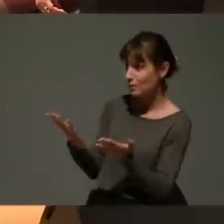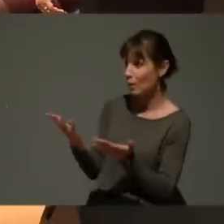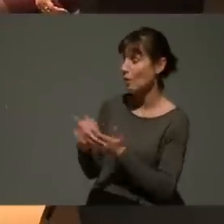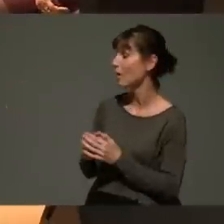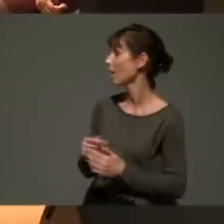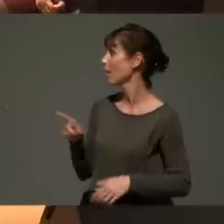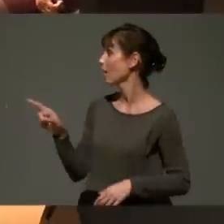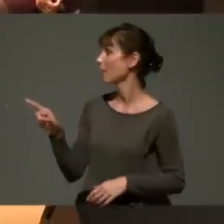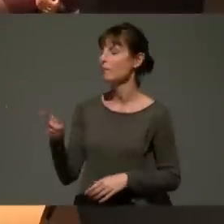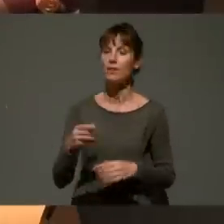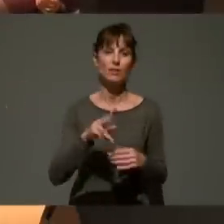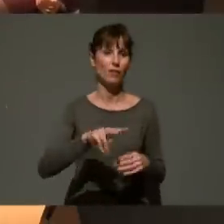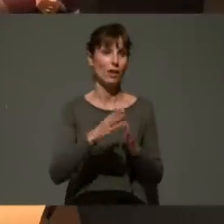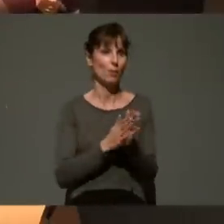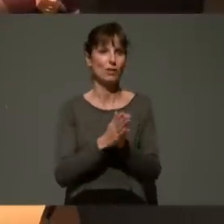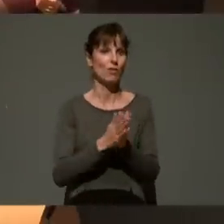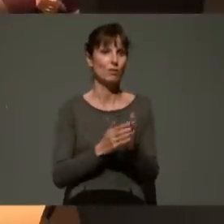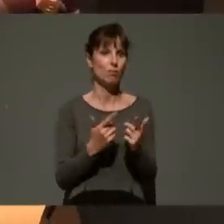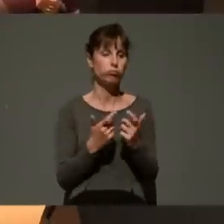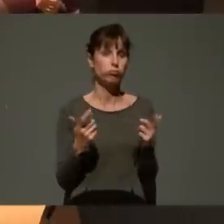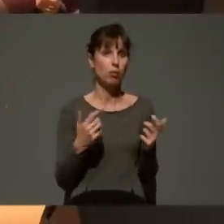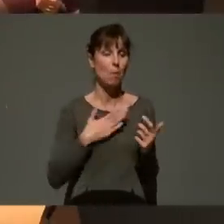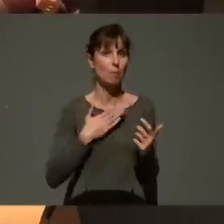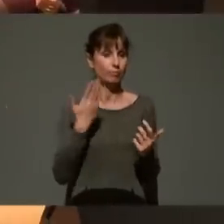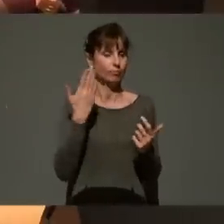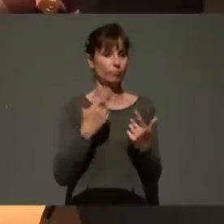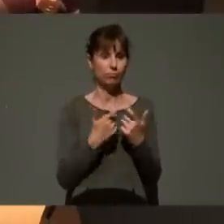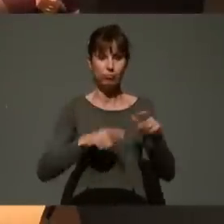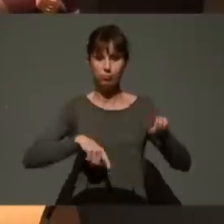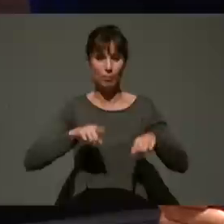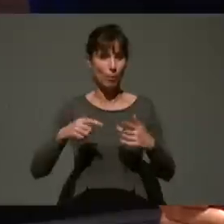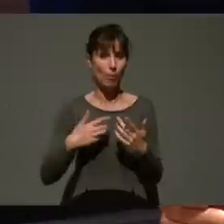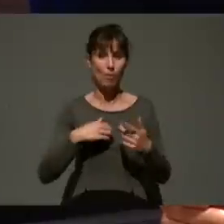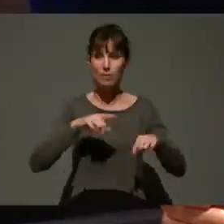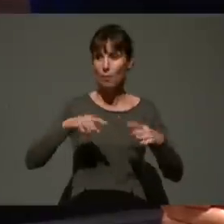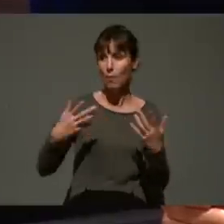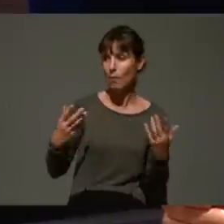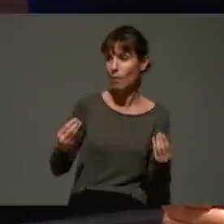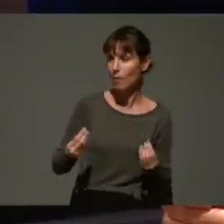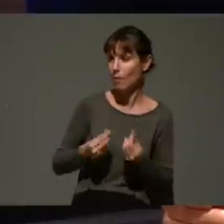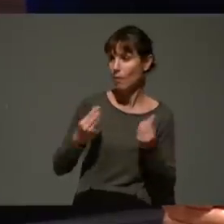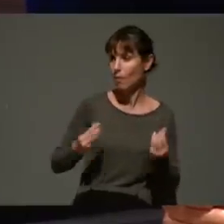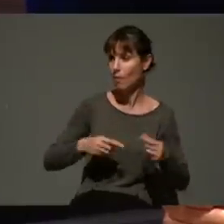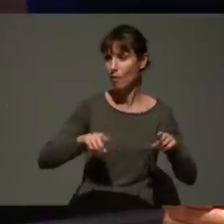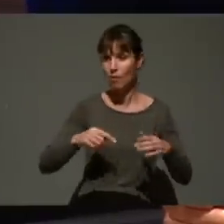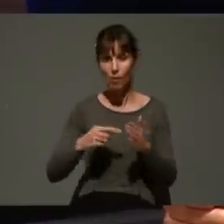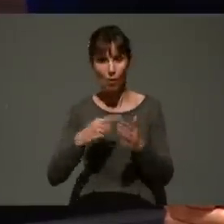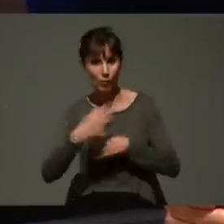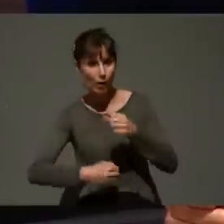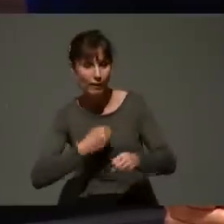motivation, elle est diverse, même chez moi. C'est vrai que, et puis elle est, on va dire, les fonctions des moments de l'année, et